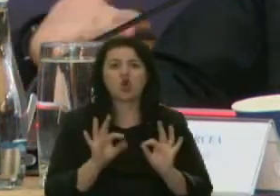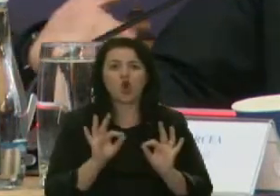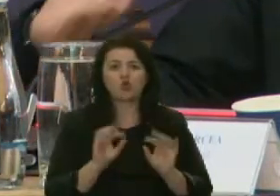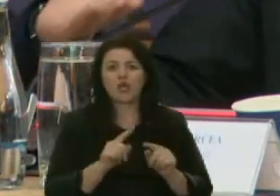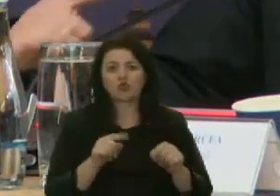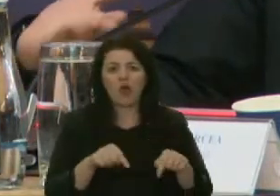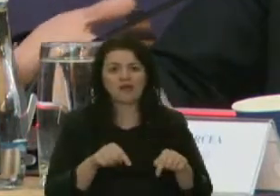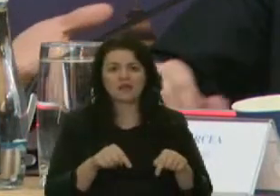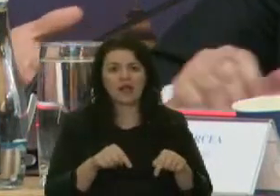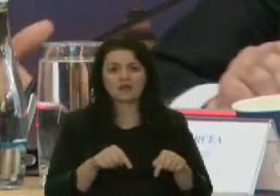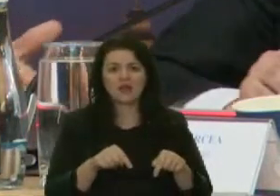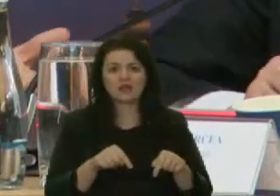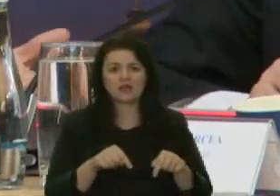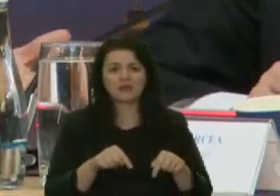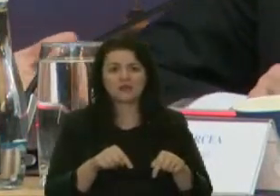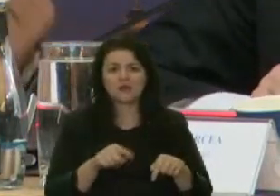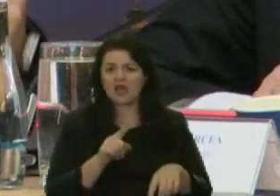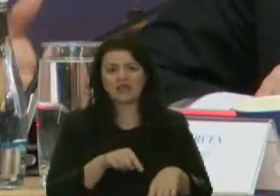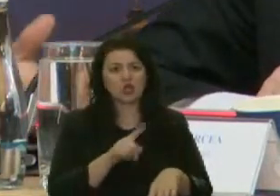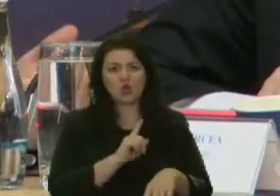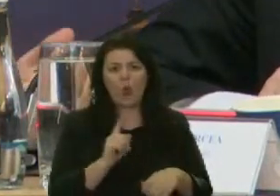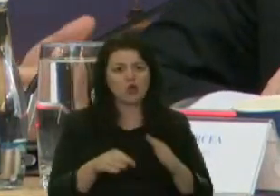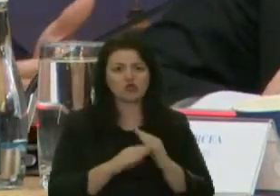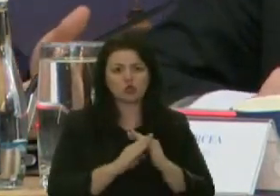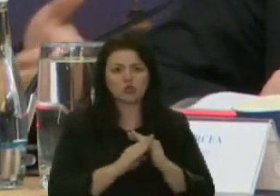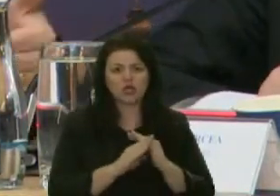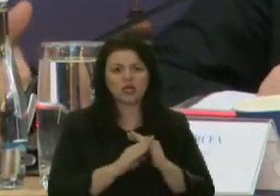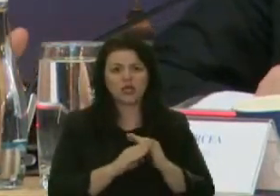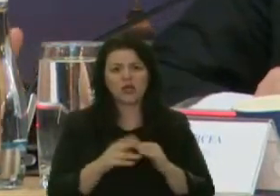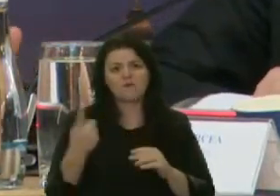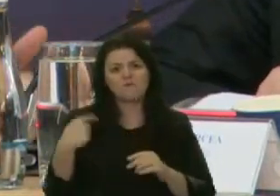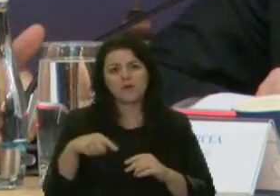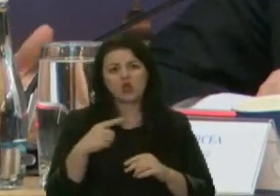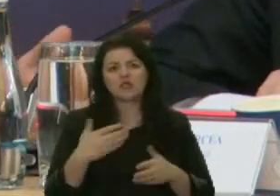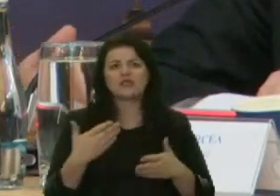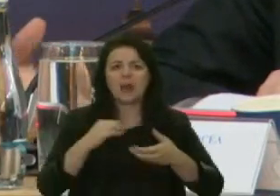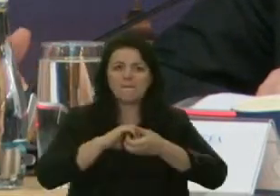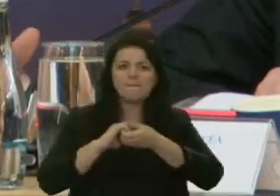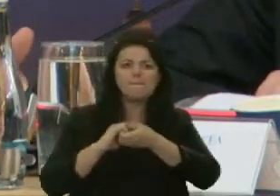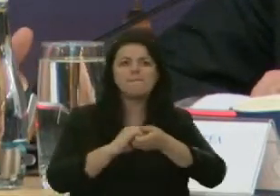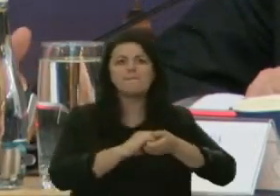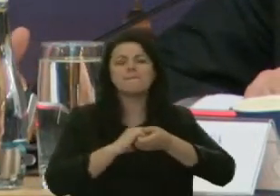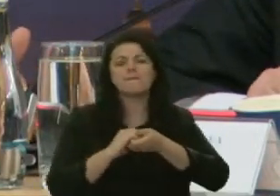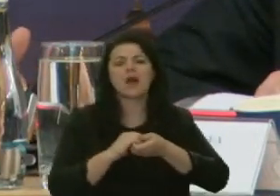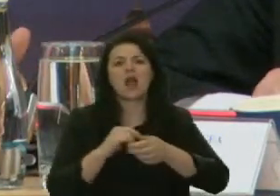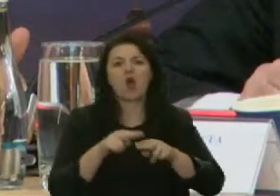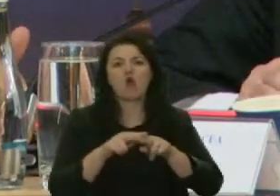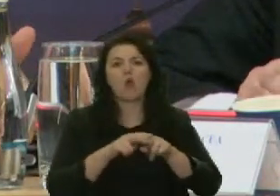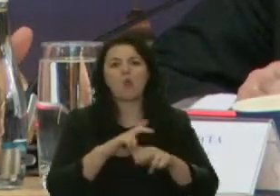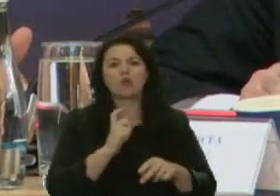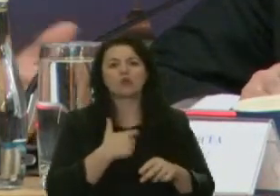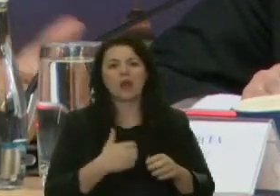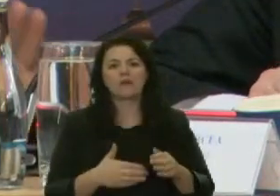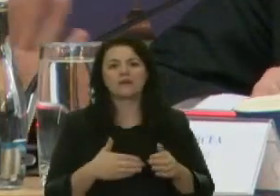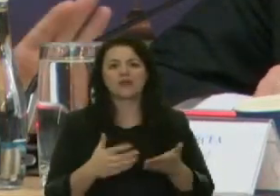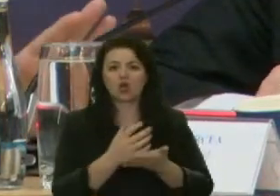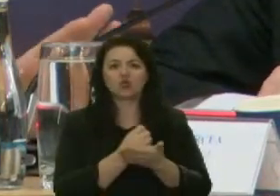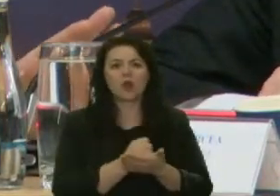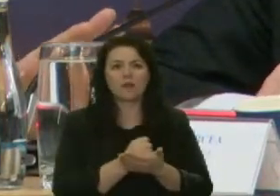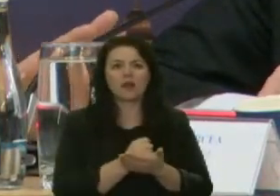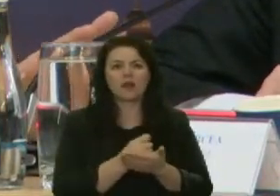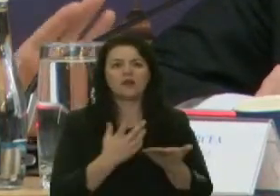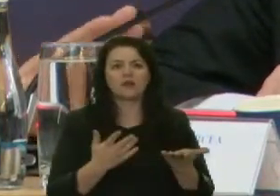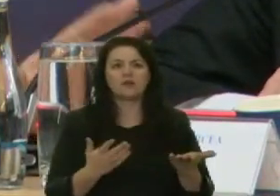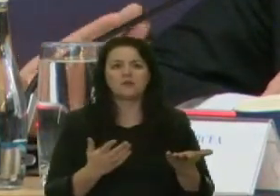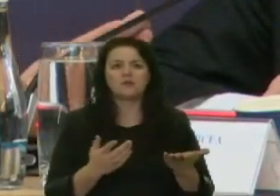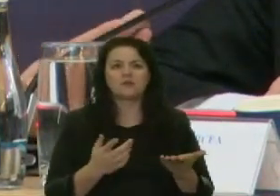asta pentru că asta n ajută cu nimic toții să ne dăm mâna și să vedem cum putem să adunăm după aceea pentru că problema Nu e de